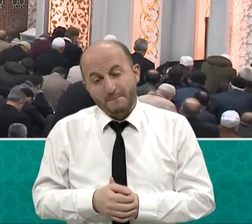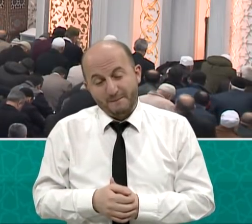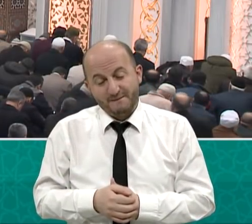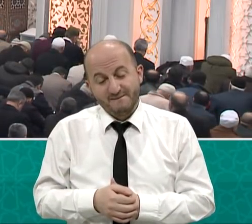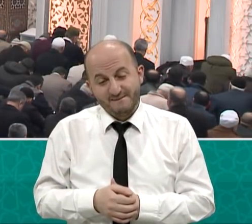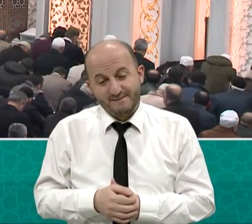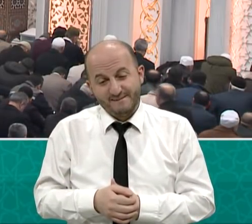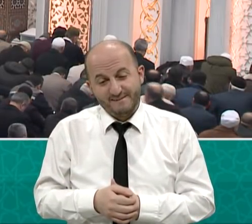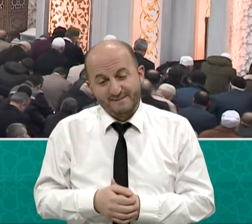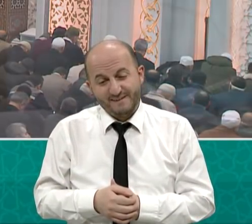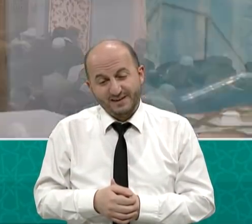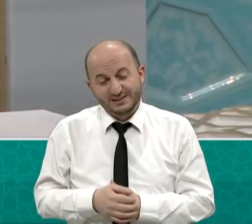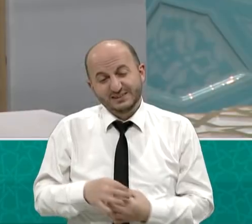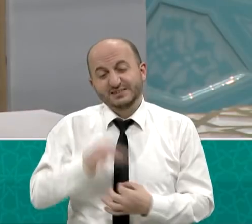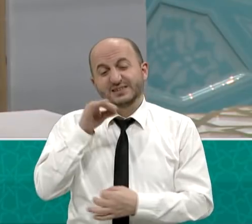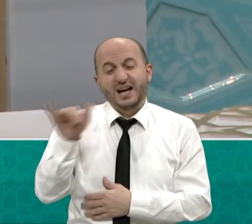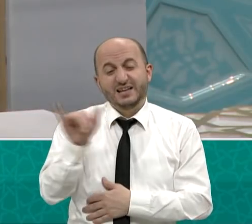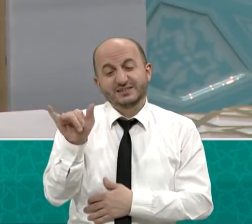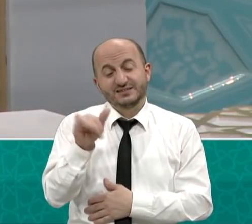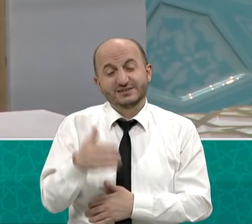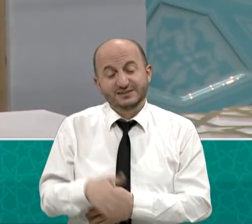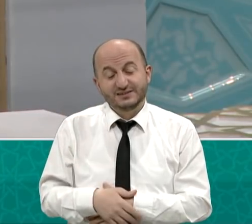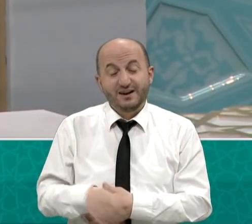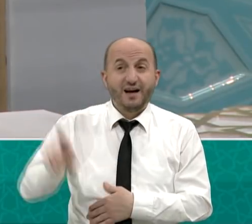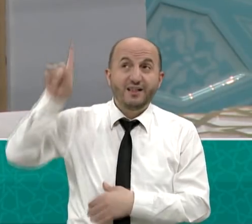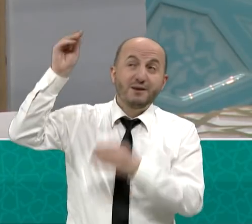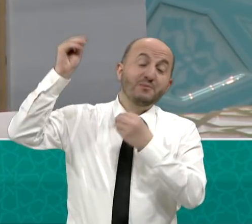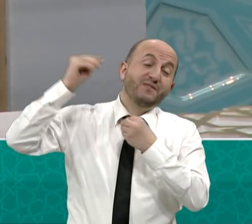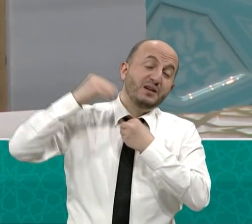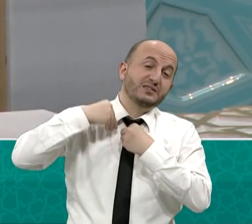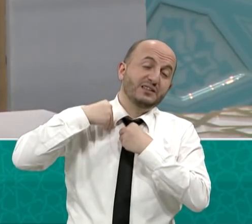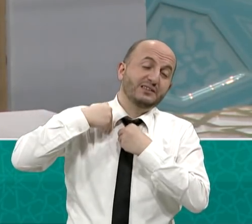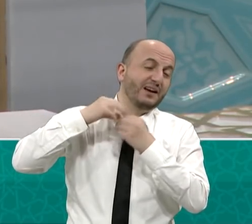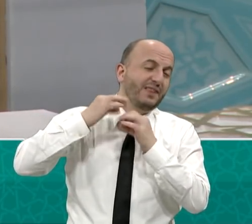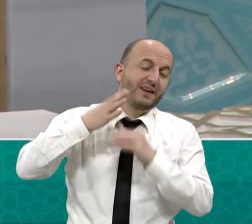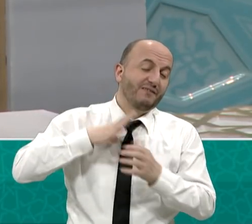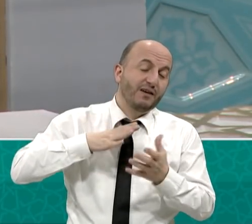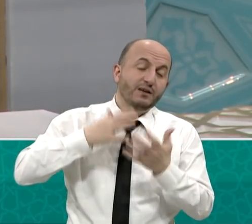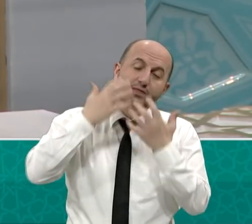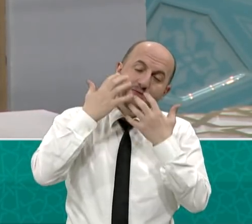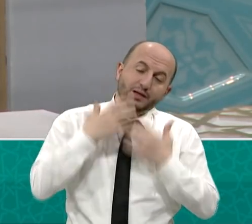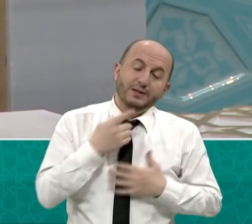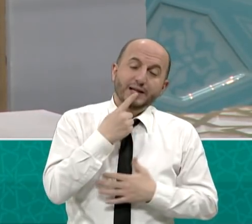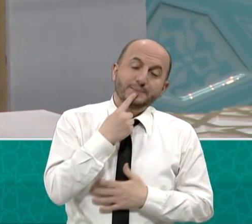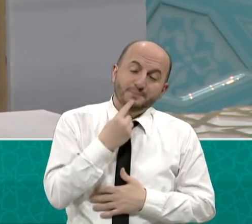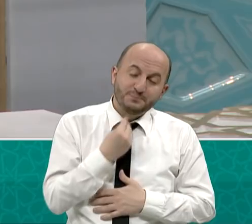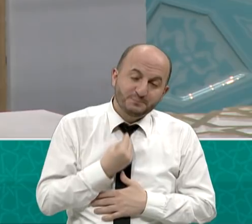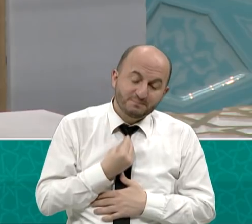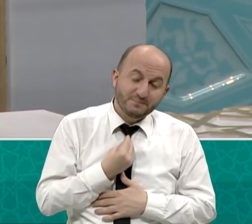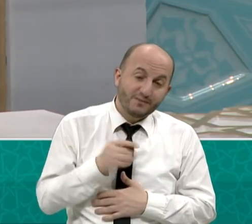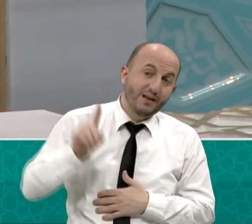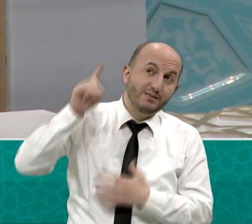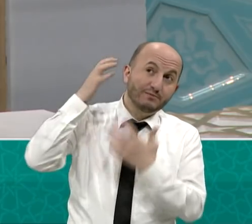aciziz kardeşlerim. Onun için Mevla'nın bizlere bahşettiği ne varsa nimeti tadarken onun